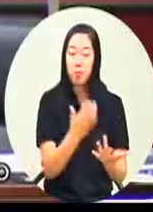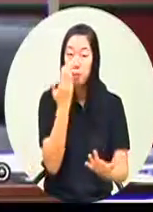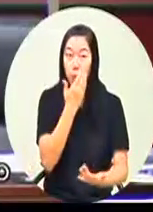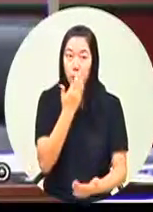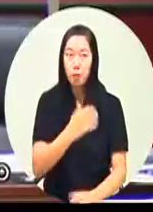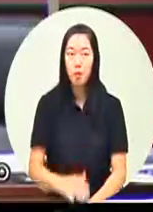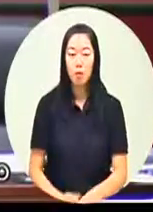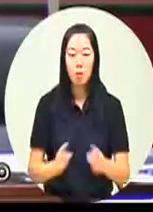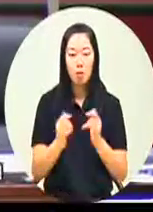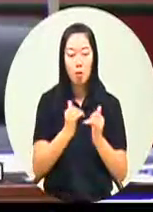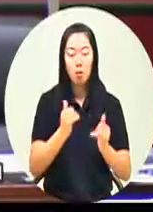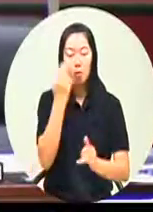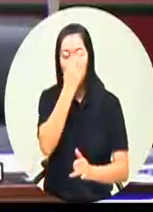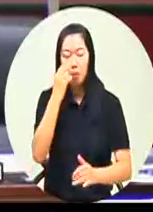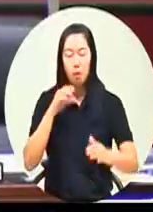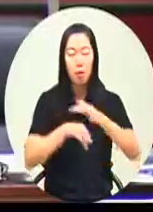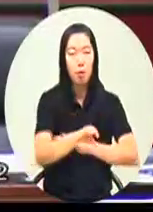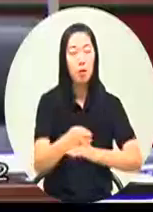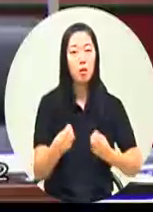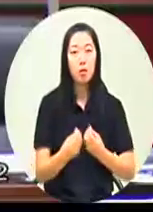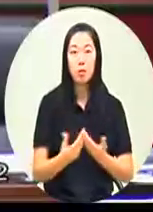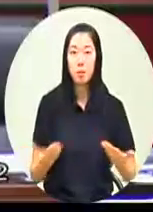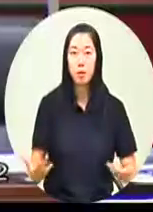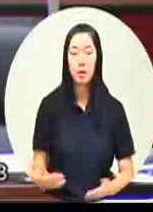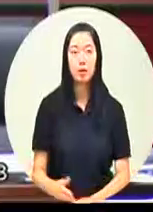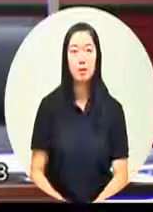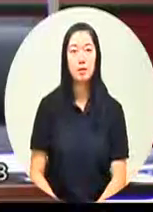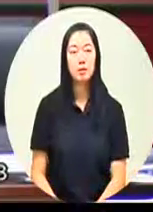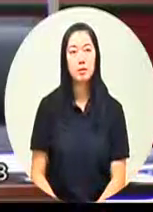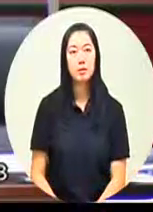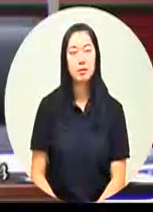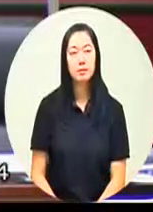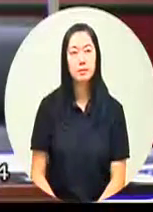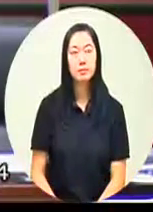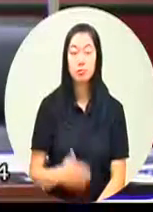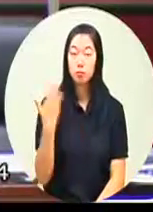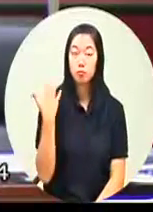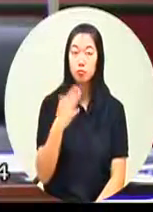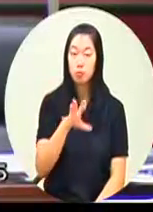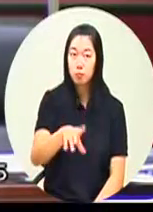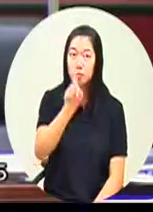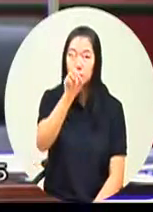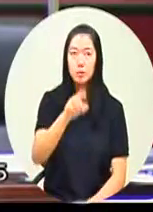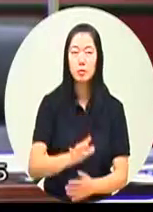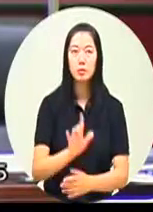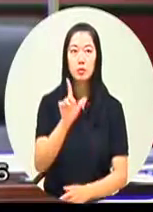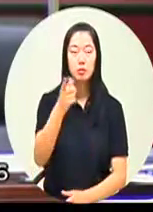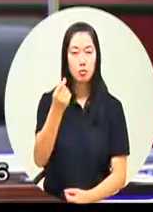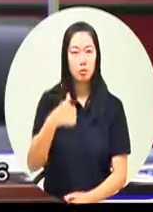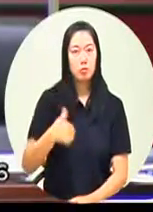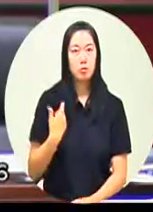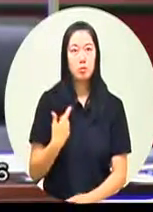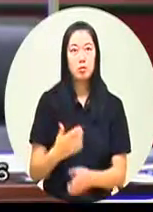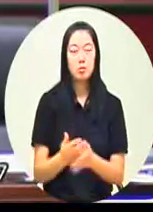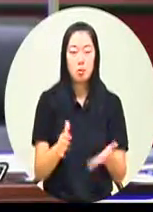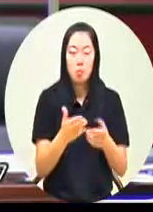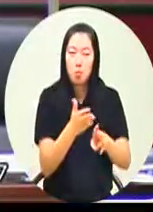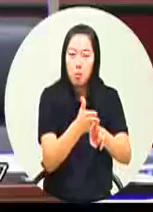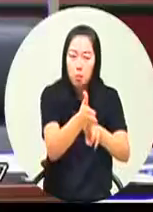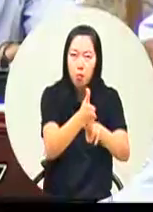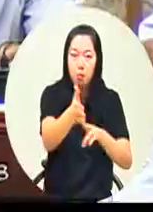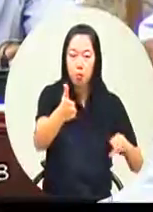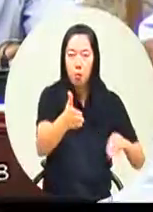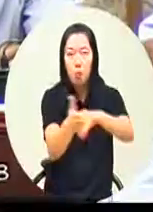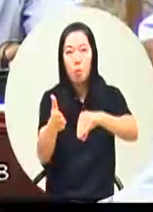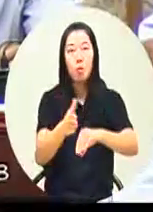在走草坪呢，啊，结果呢，也车都开过来。上次就有一个有人出车祸嘛，哈， 哦。我们哈，哦，轻轨